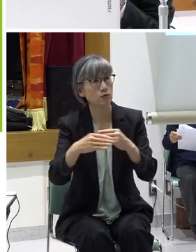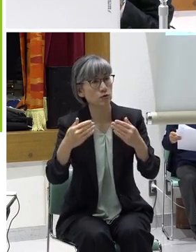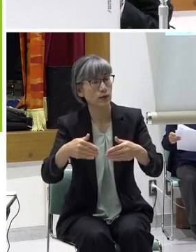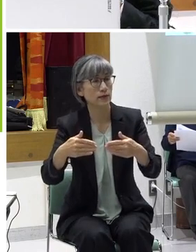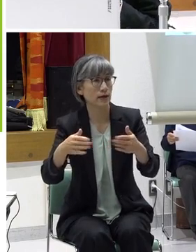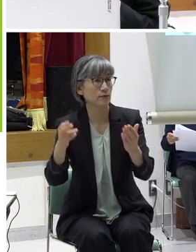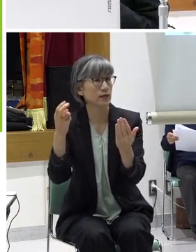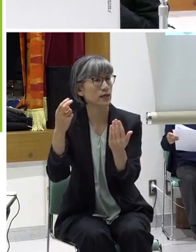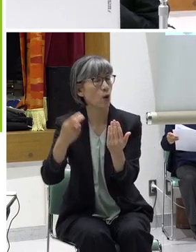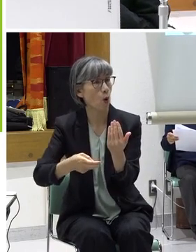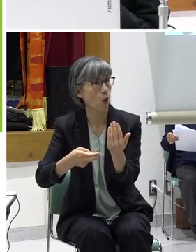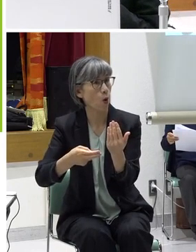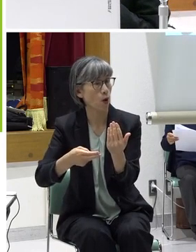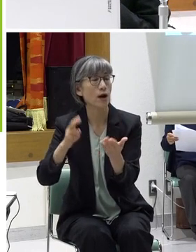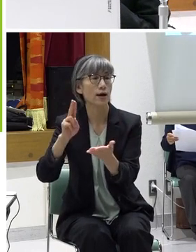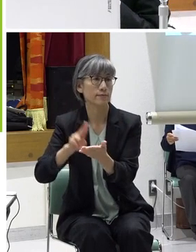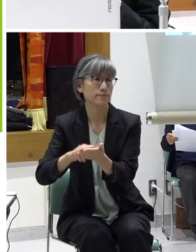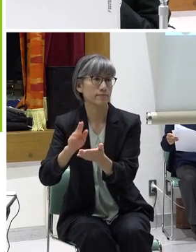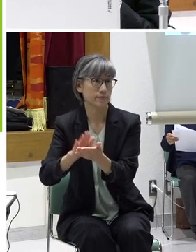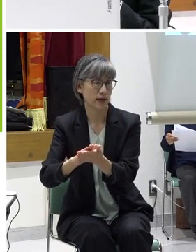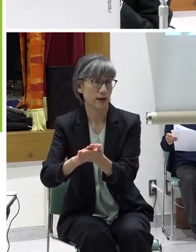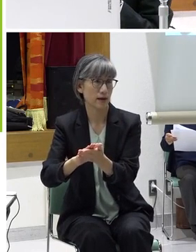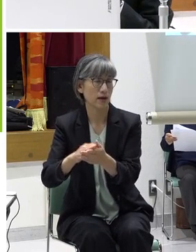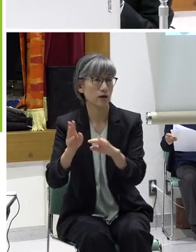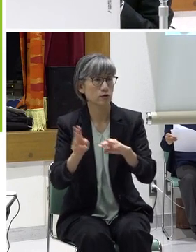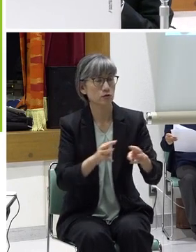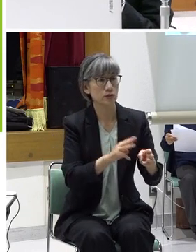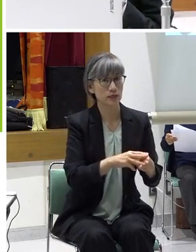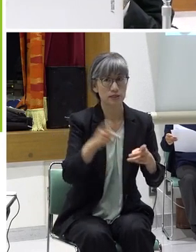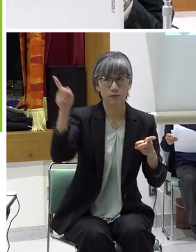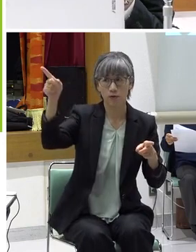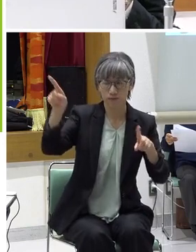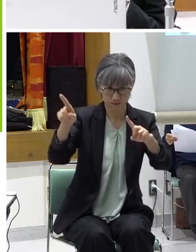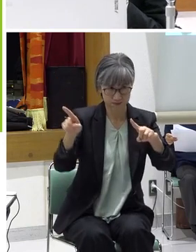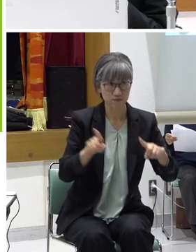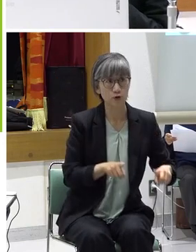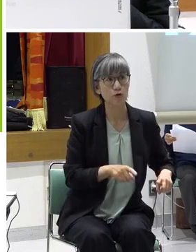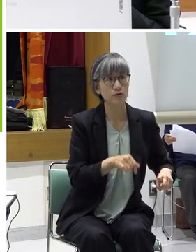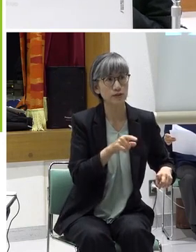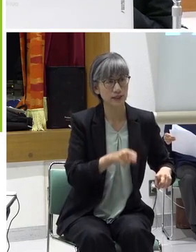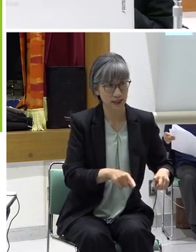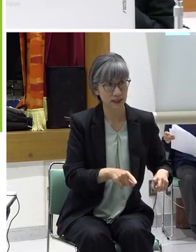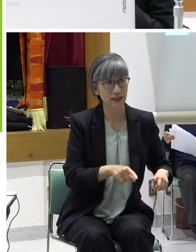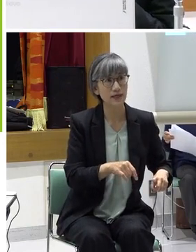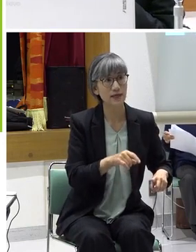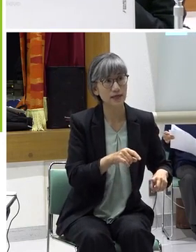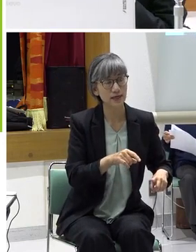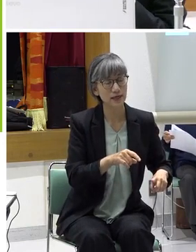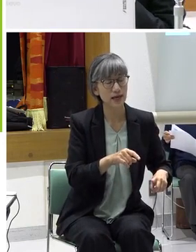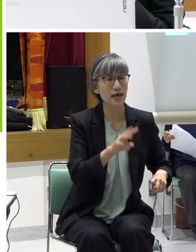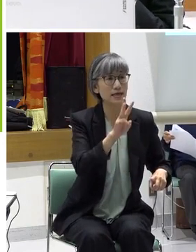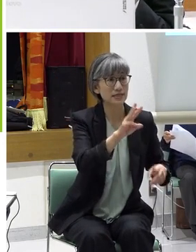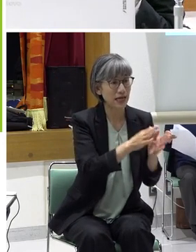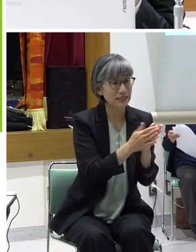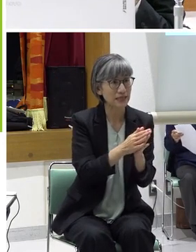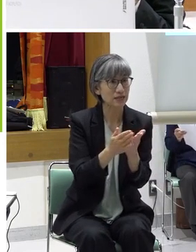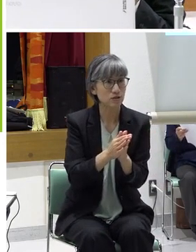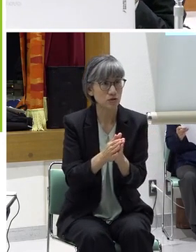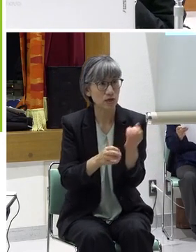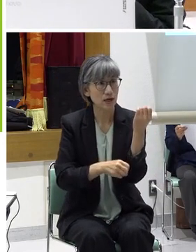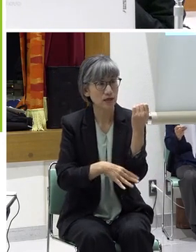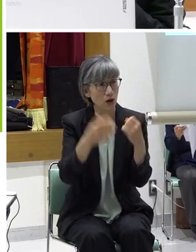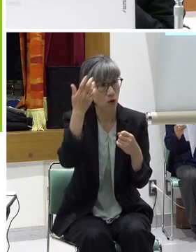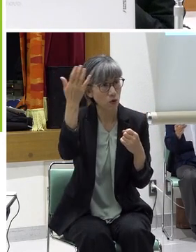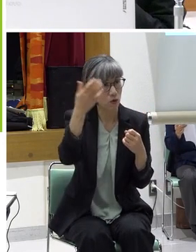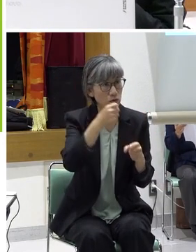。吹田市もこの法に対応した形で10駅3冊についての基本構想を策定